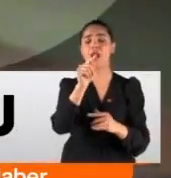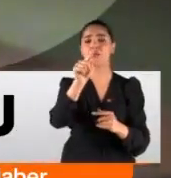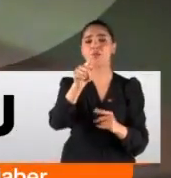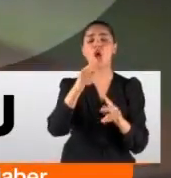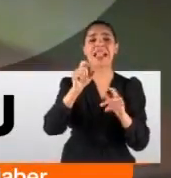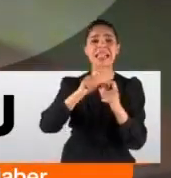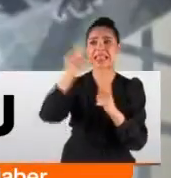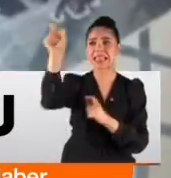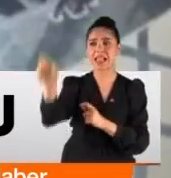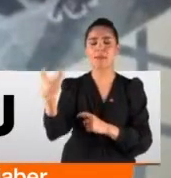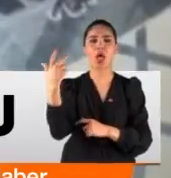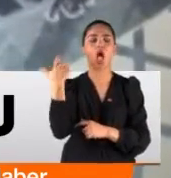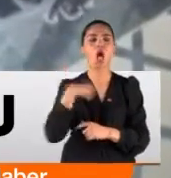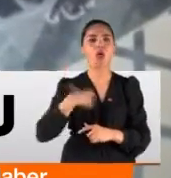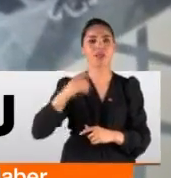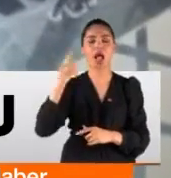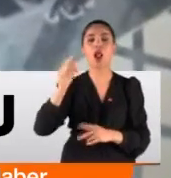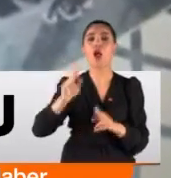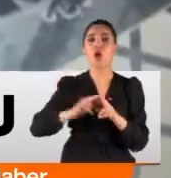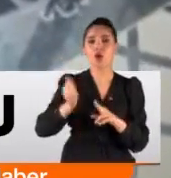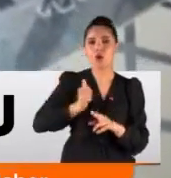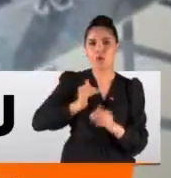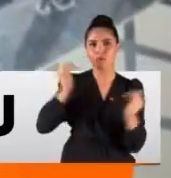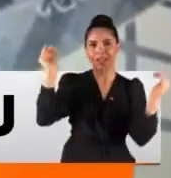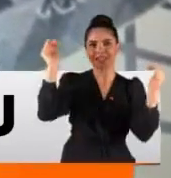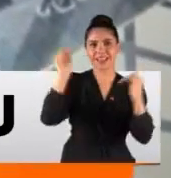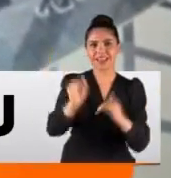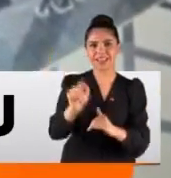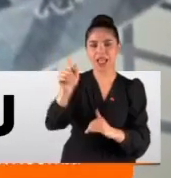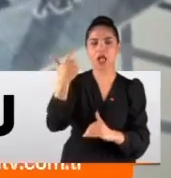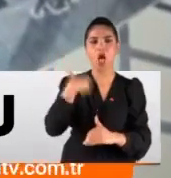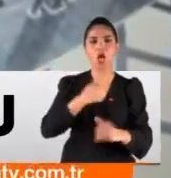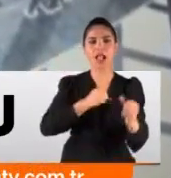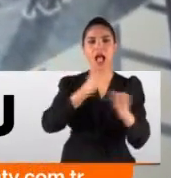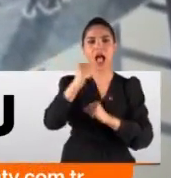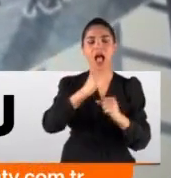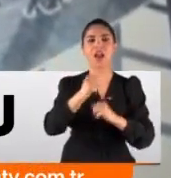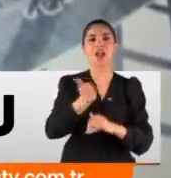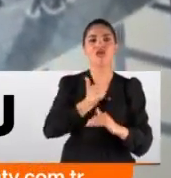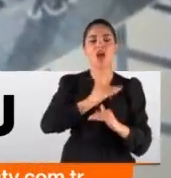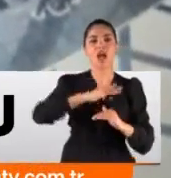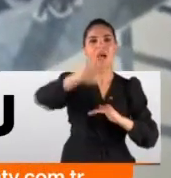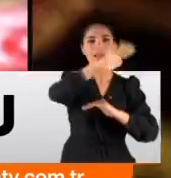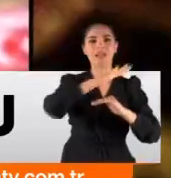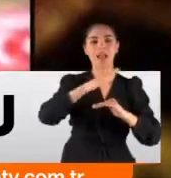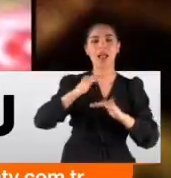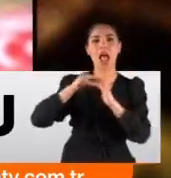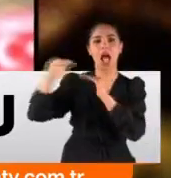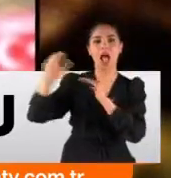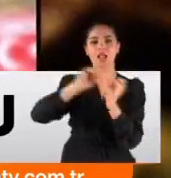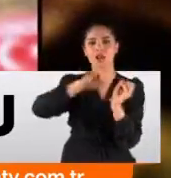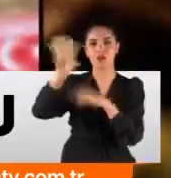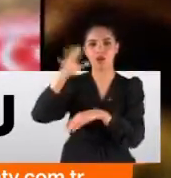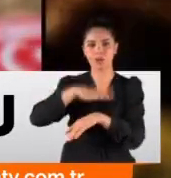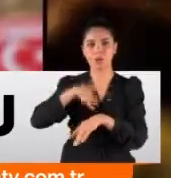Kuvvetler Komutanlığı'na geldi. Amacı kontrolü eline almak ve özel harekatçı askerleri halkın üzerine göndermekti. Ama o